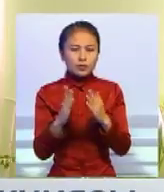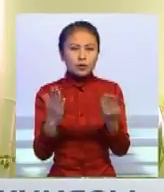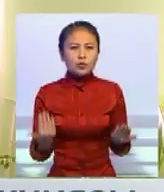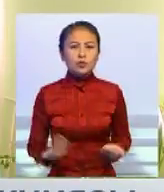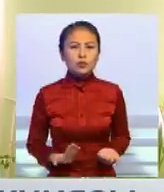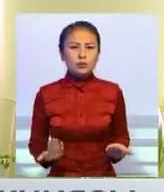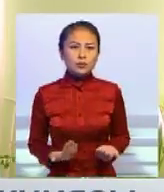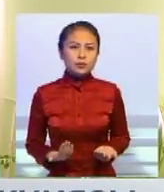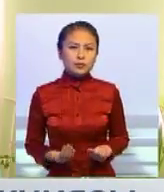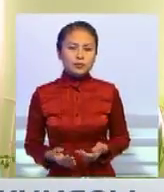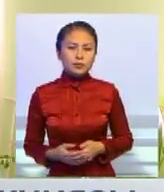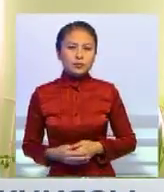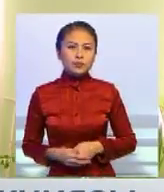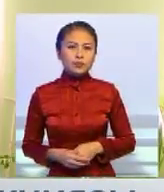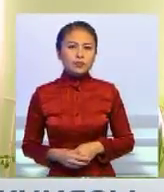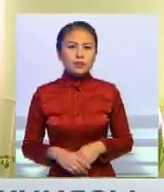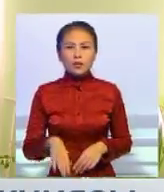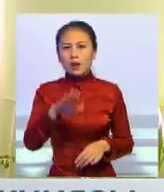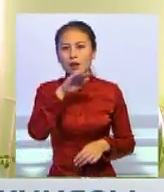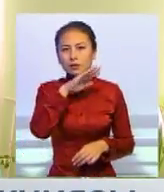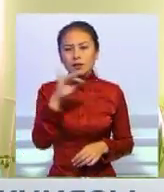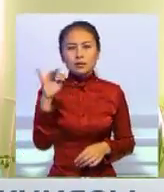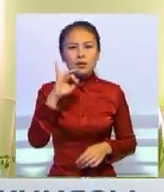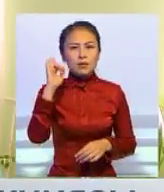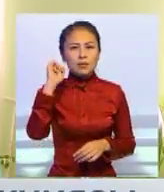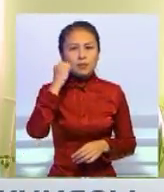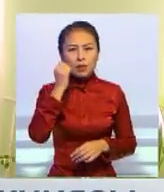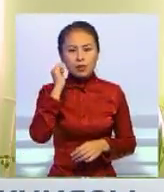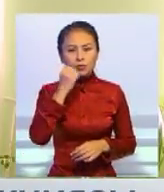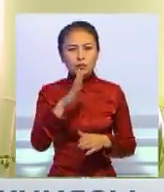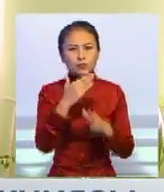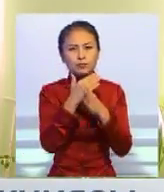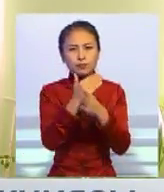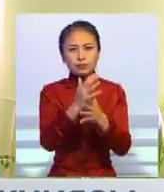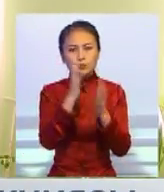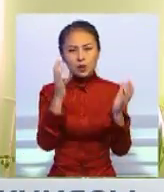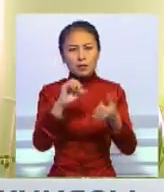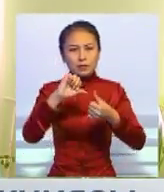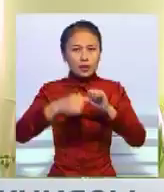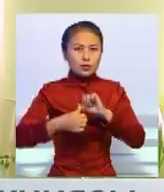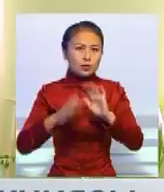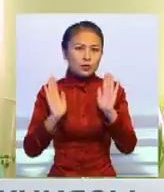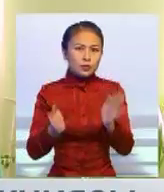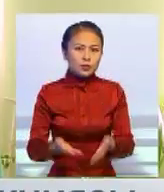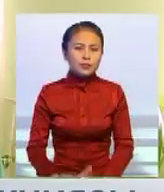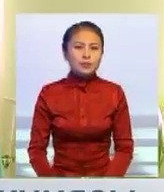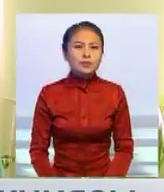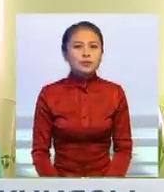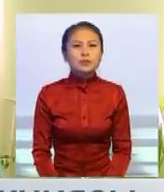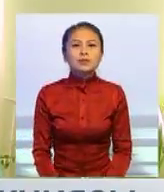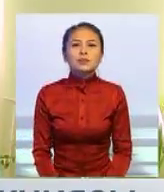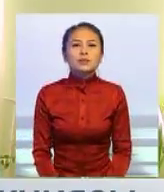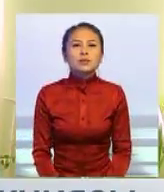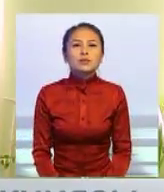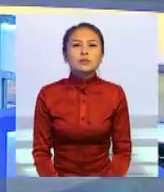жатқан ақсақалдар мен аналарымызға қамқорлық жасауды біз тұрақты түрде ұйымдастырғымыз келеді.